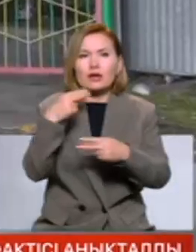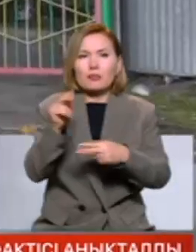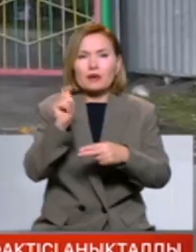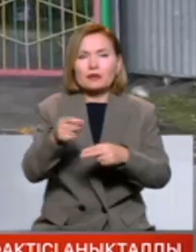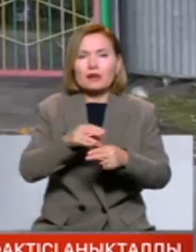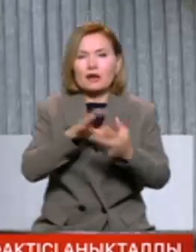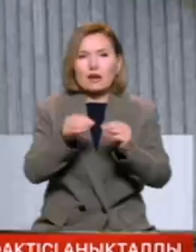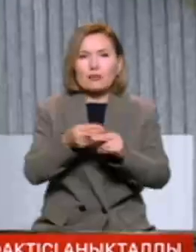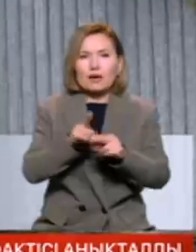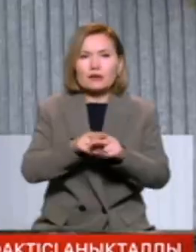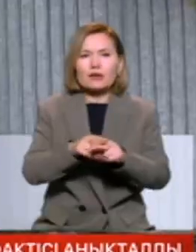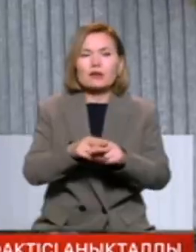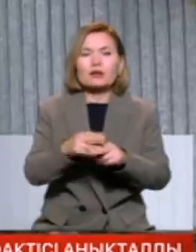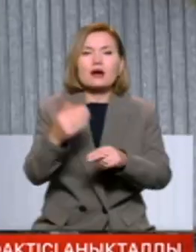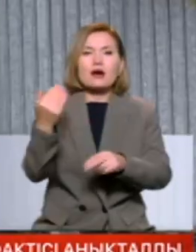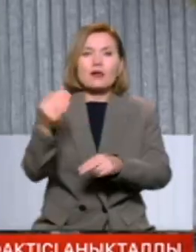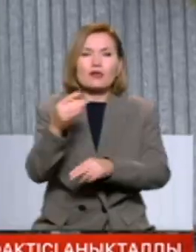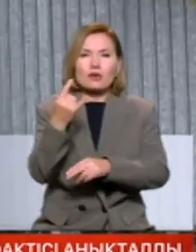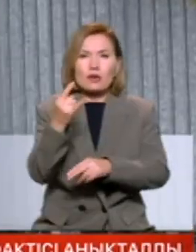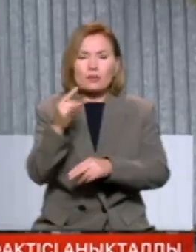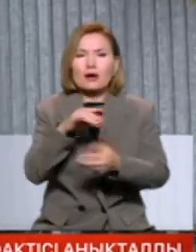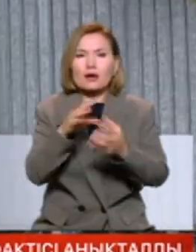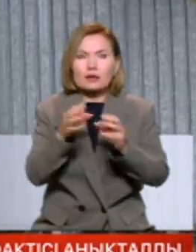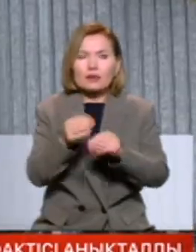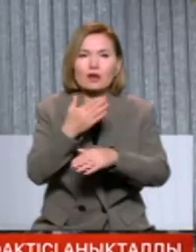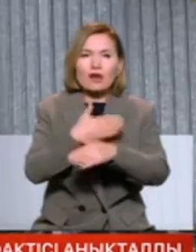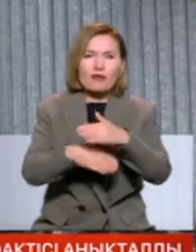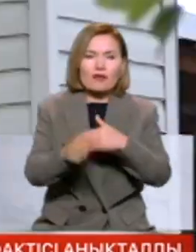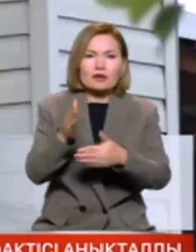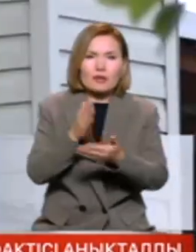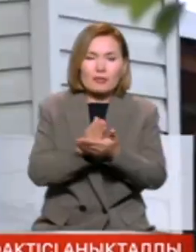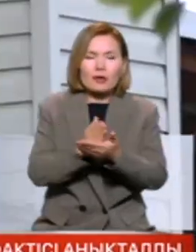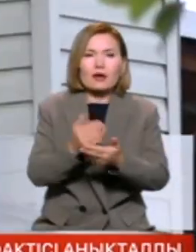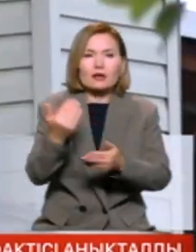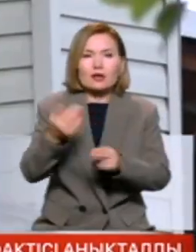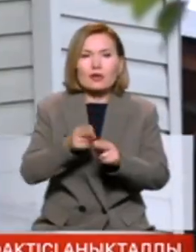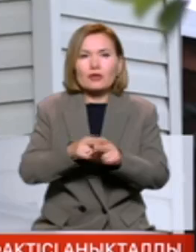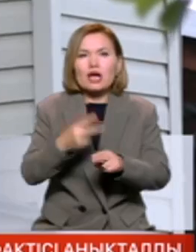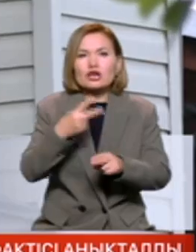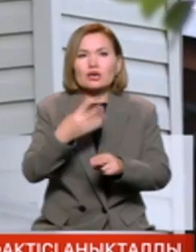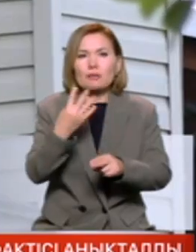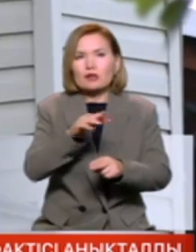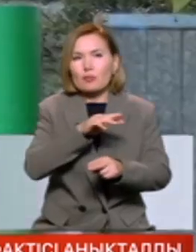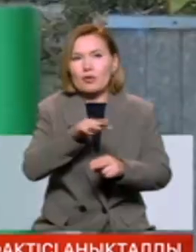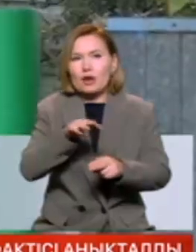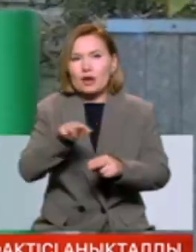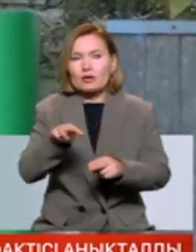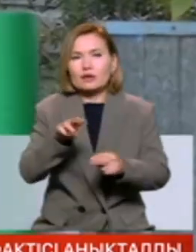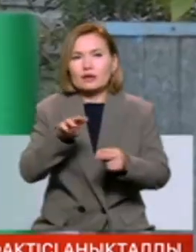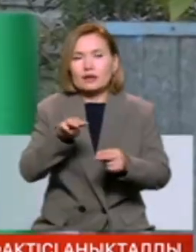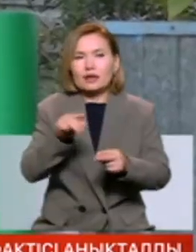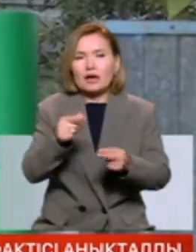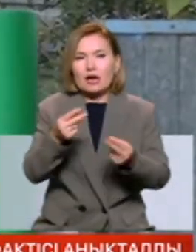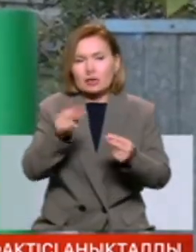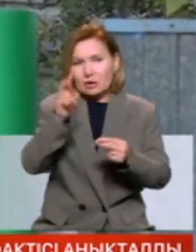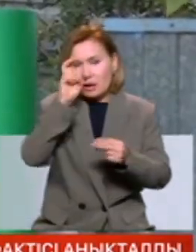Жазасын баласы 11 жасқа толған соң өтейді. Мұнымен қоса ол 24 миллион теңгені мемлекетке қайтаруға міндеттелді.